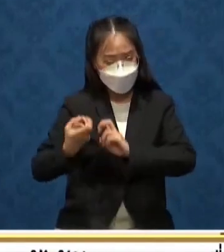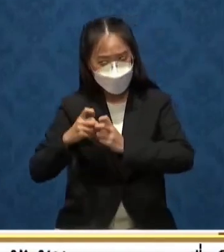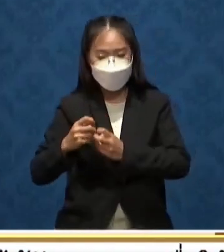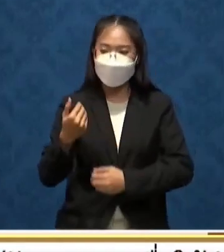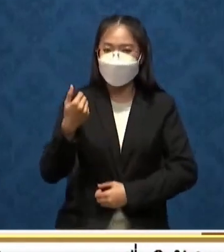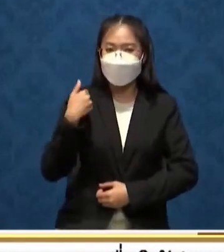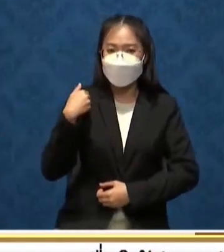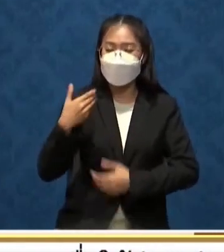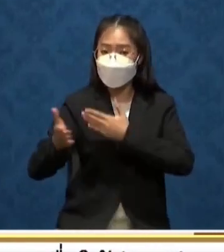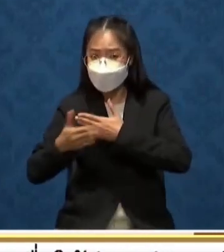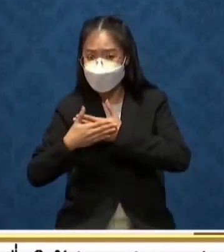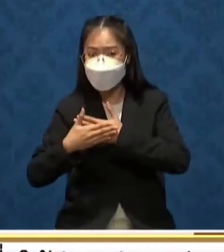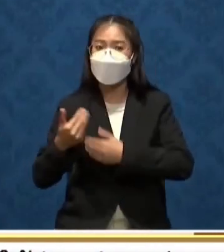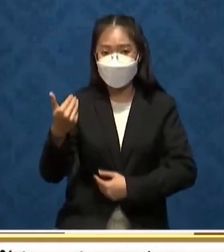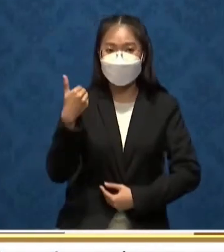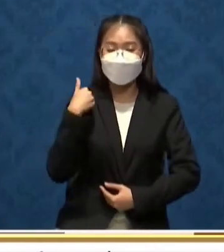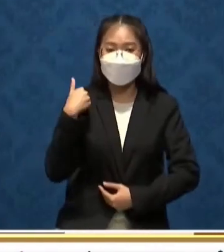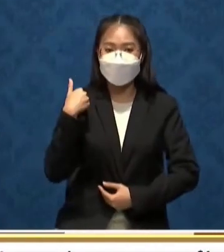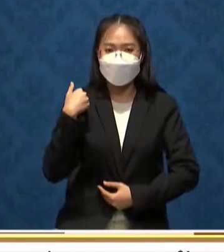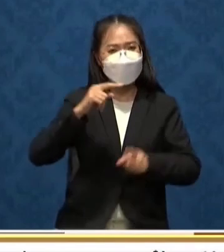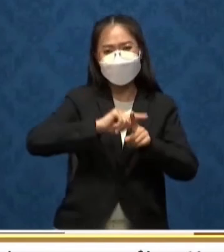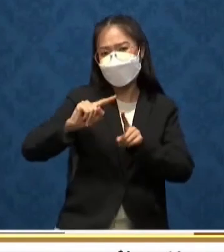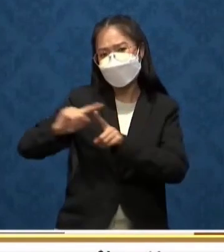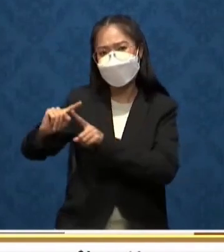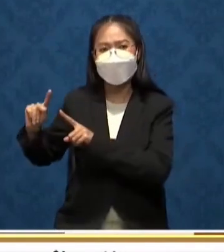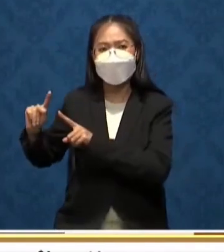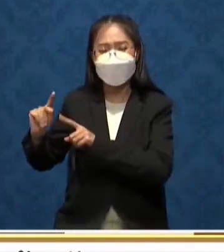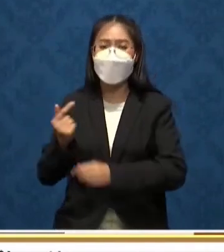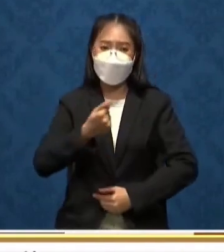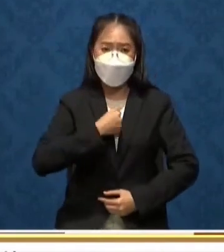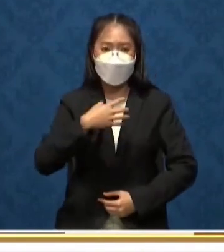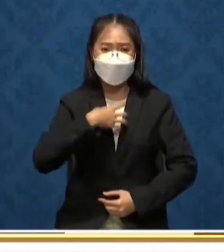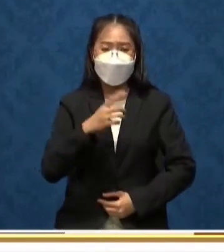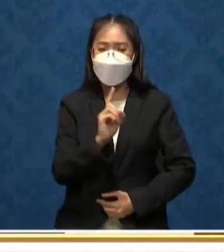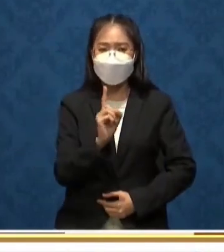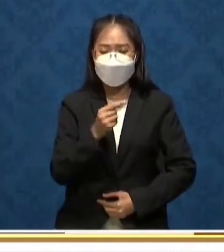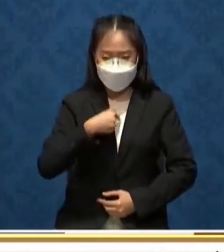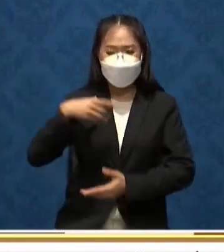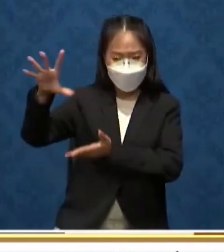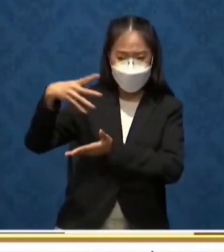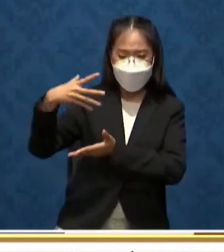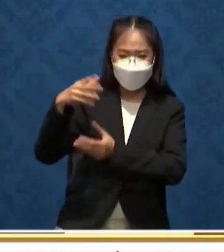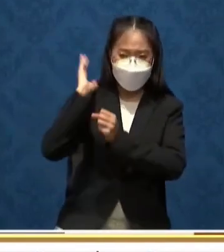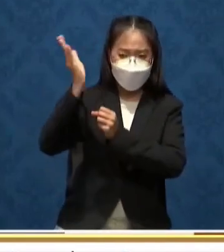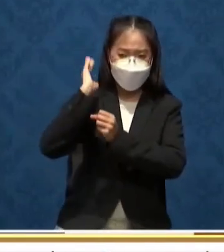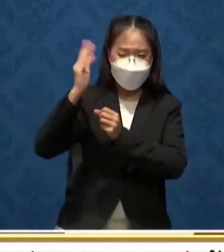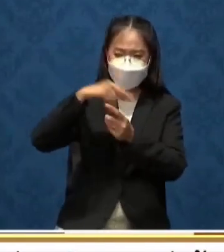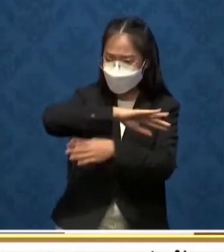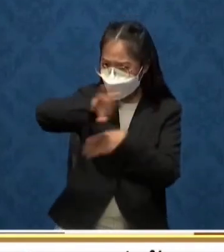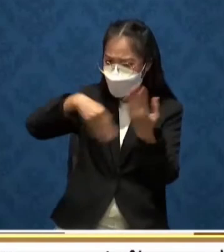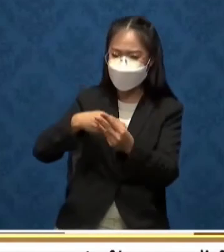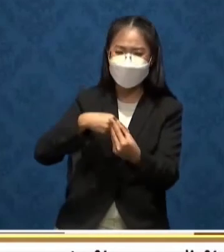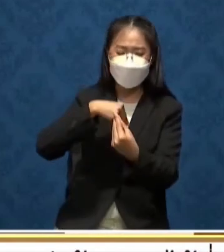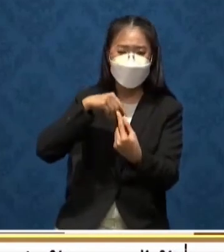ลเตตอก videoอย่ผมอยากกลบเรีนว่าทท่านพูมาทงหมดะ หอว ดเชืศาฑต